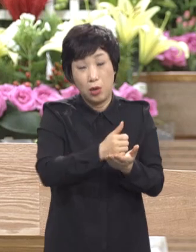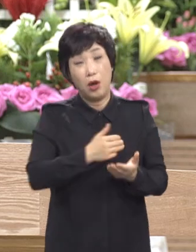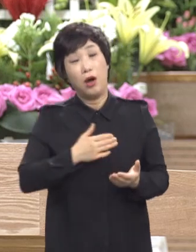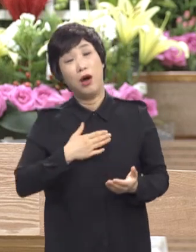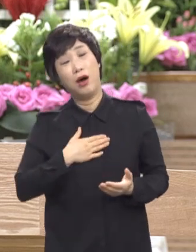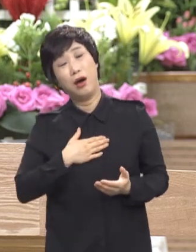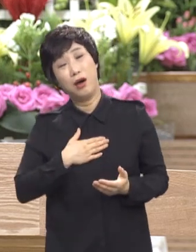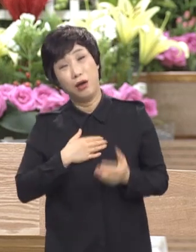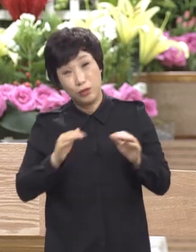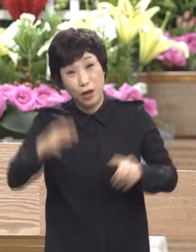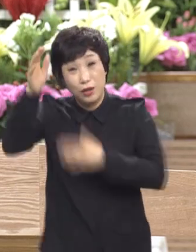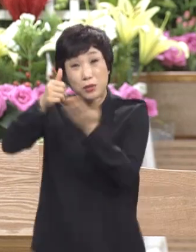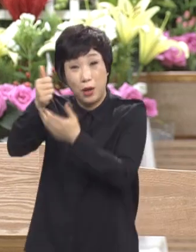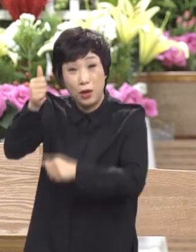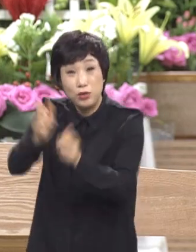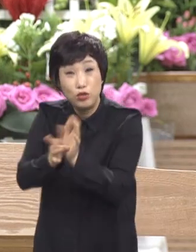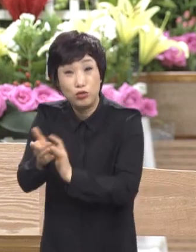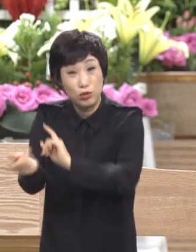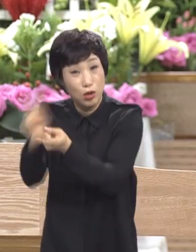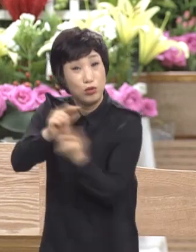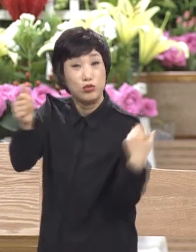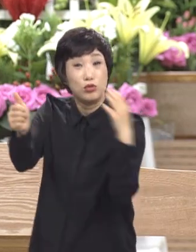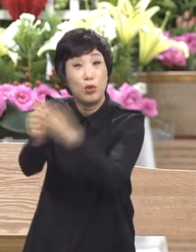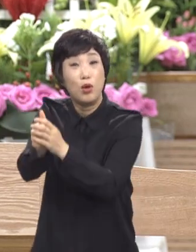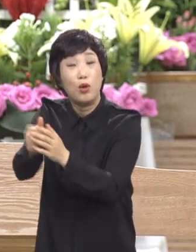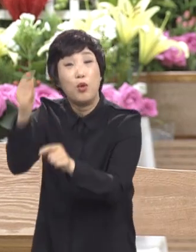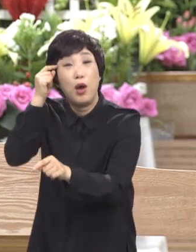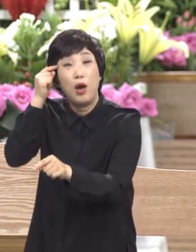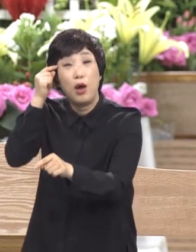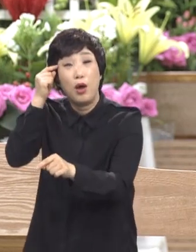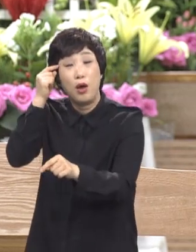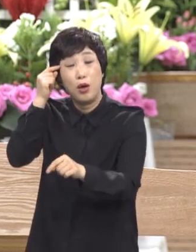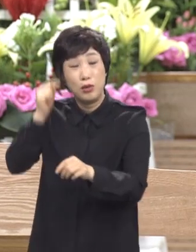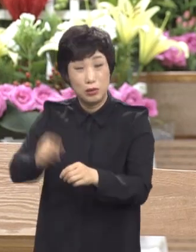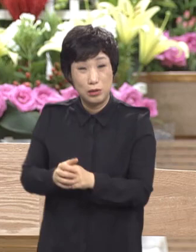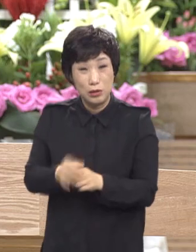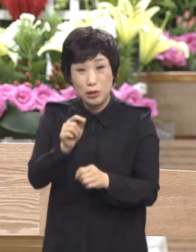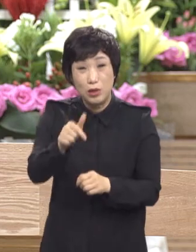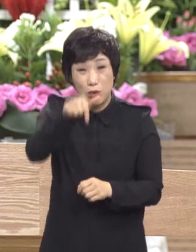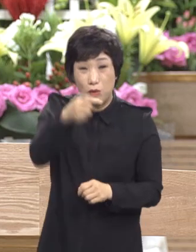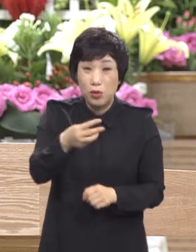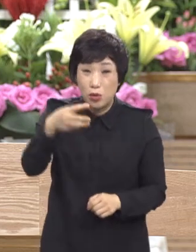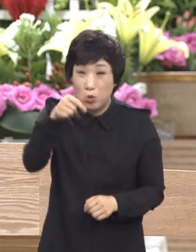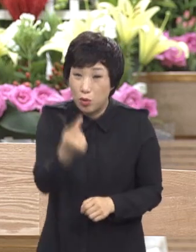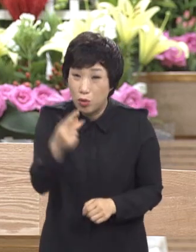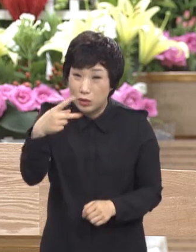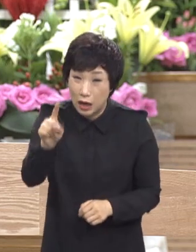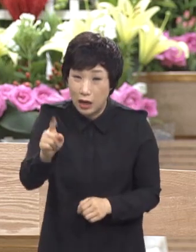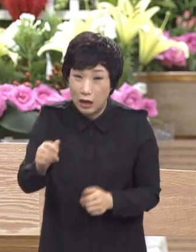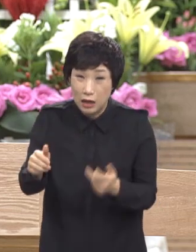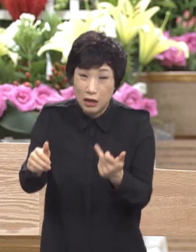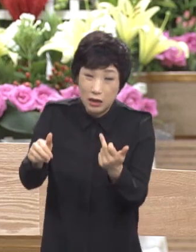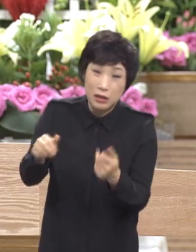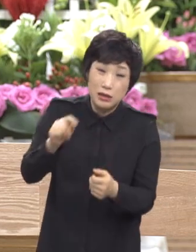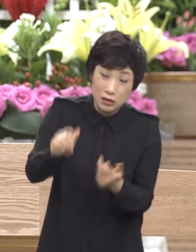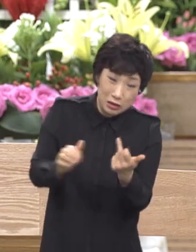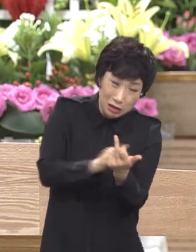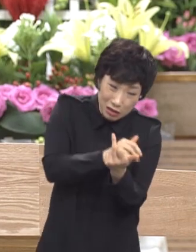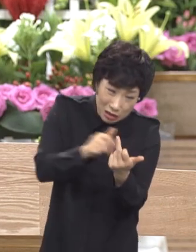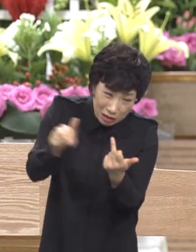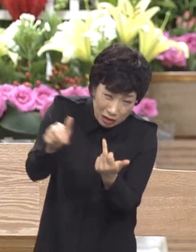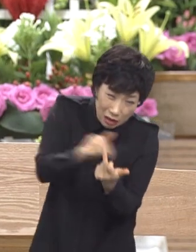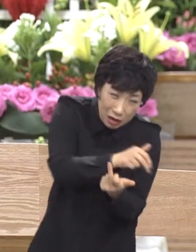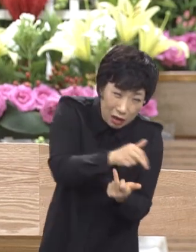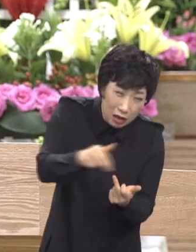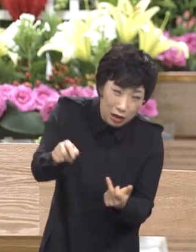어쩌서 하나님의 아들이 대신 짊어지고 이 길을 가서 갈보리 언덕에서 그 잔인한